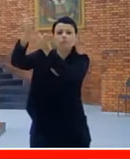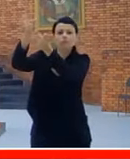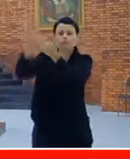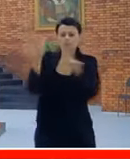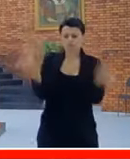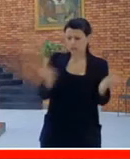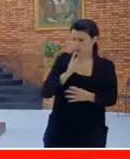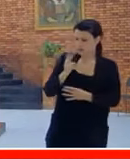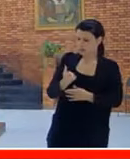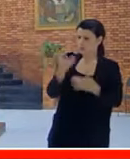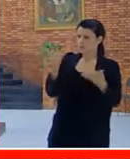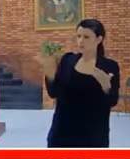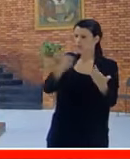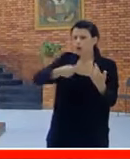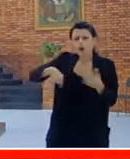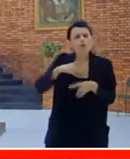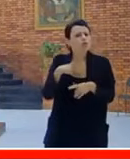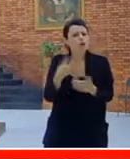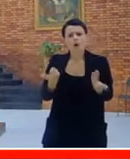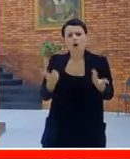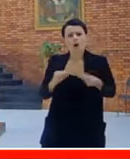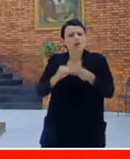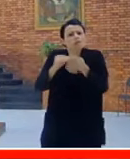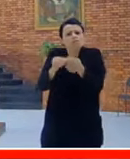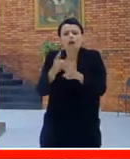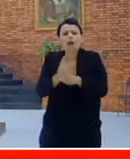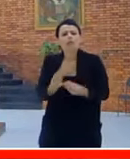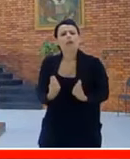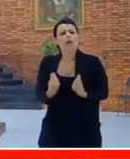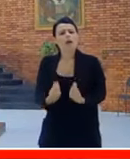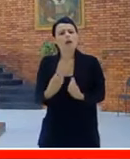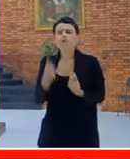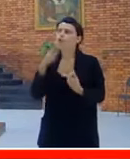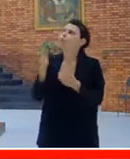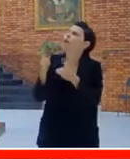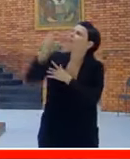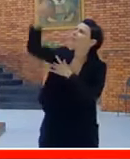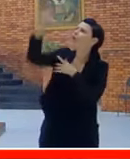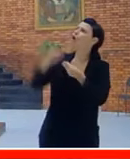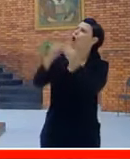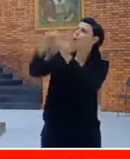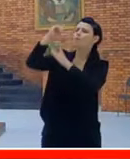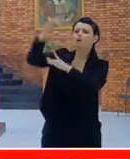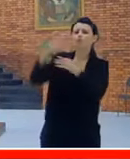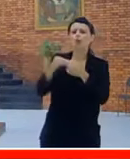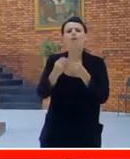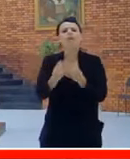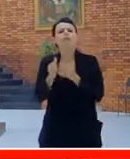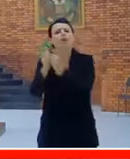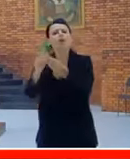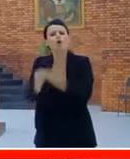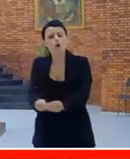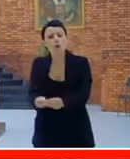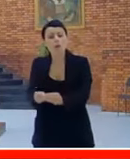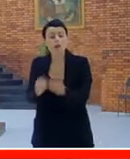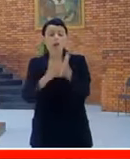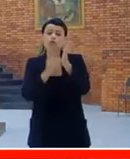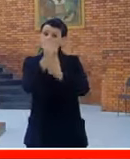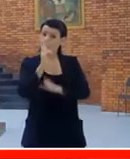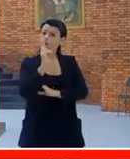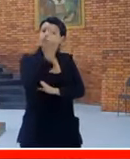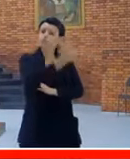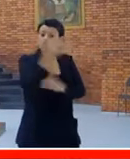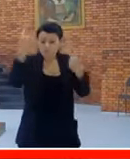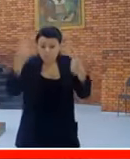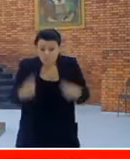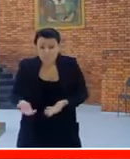allora: che cosa dobbiamo compiere per fare le opere di Dio? Gesù rispose loro: questa è